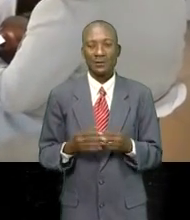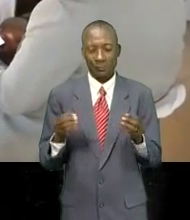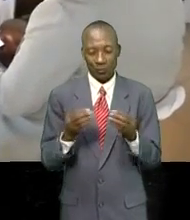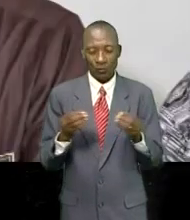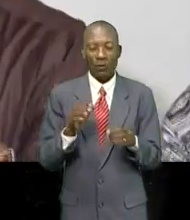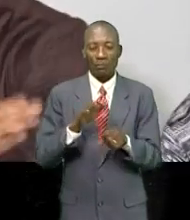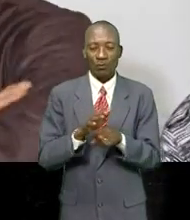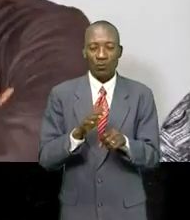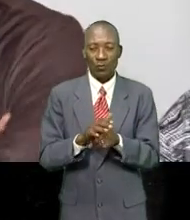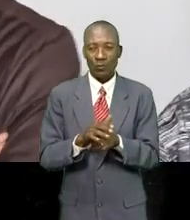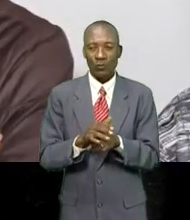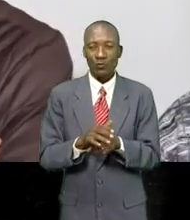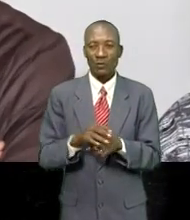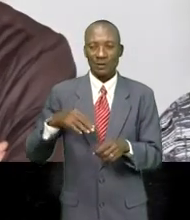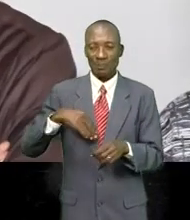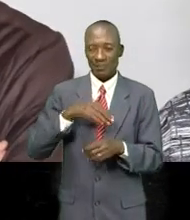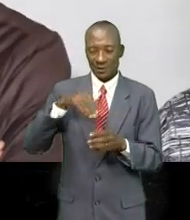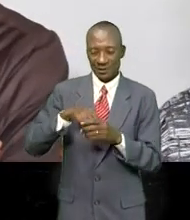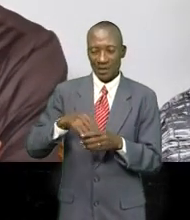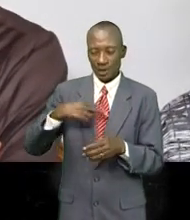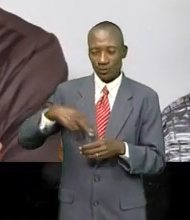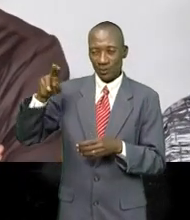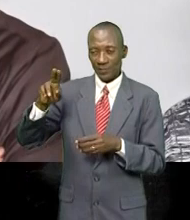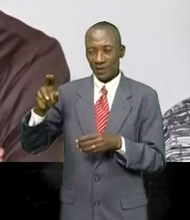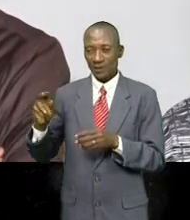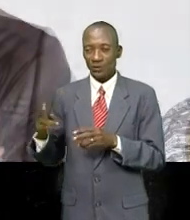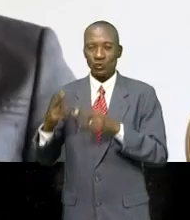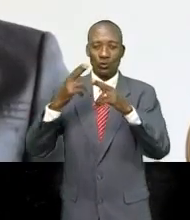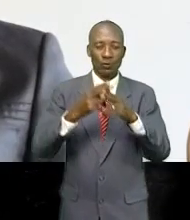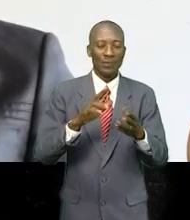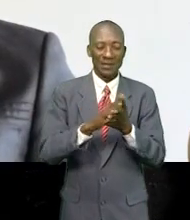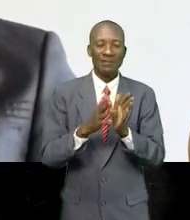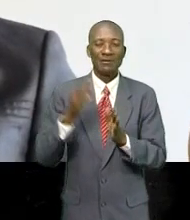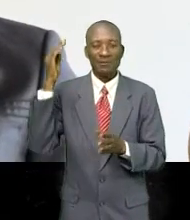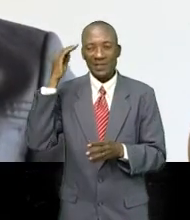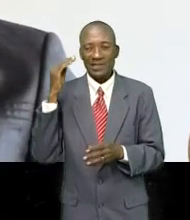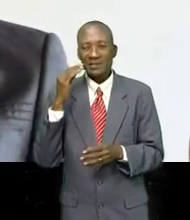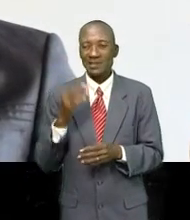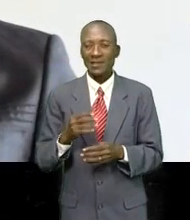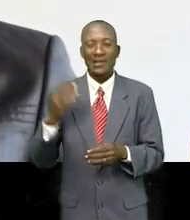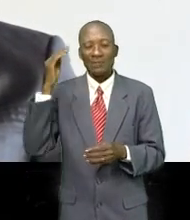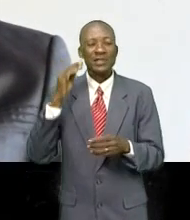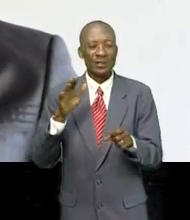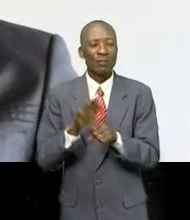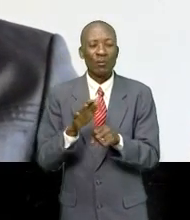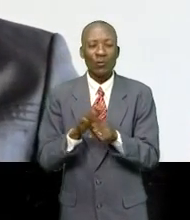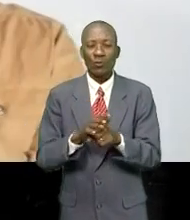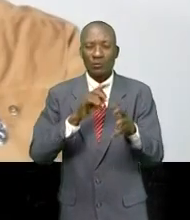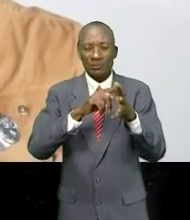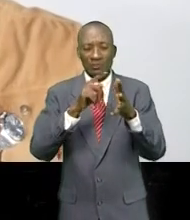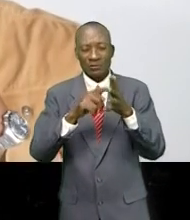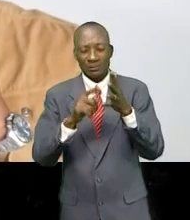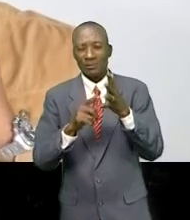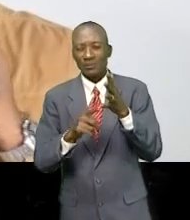s'agit de son Excellence Didier Bidimbou, ministre des Hydrocarbures, et de son Excellence Élisée Bokounoua-Noua, vice-ministre au budget, qui